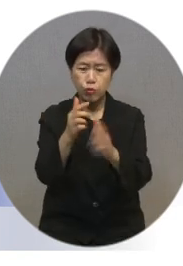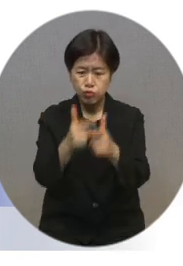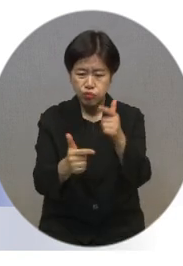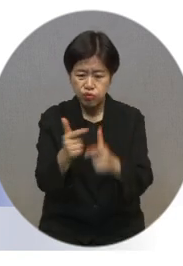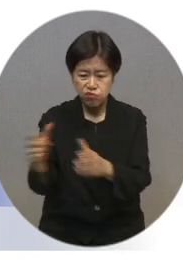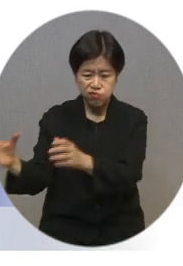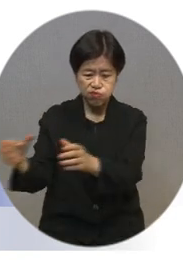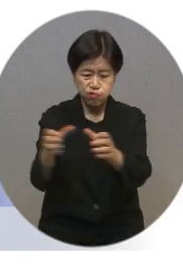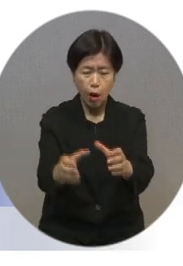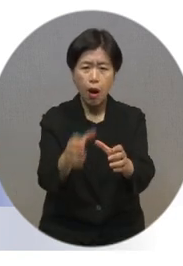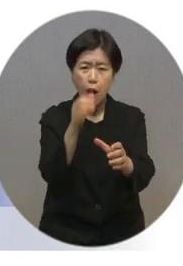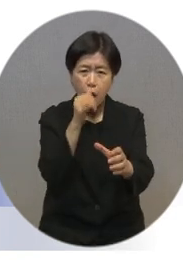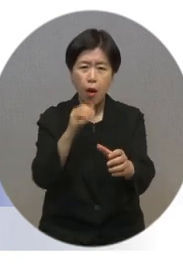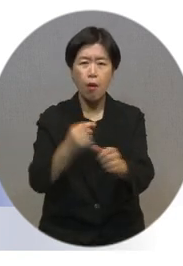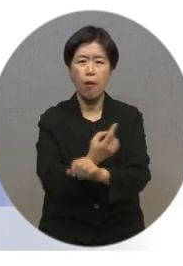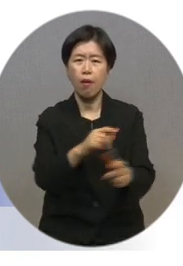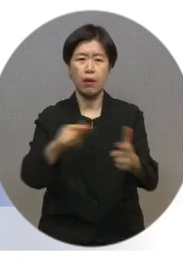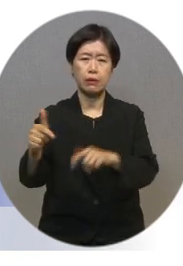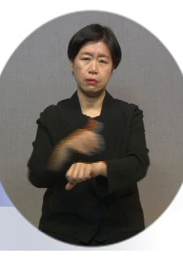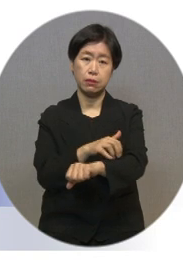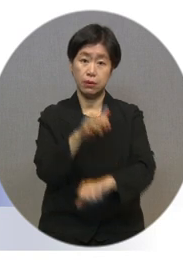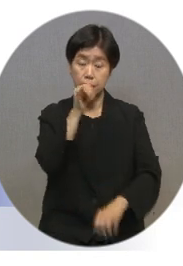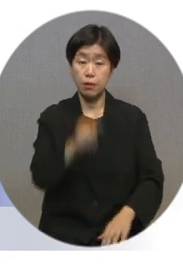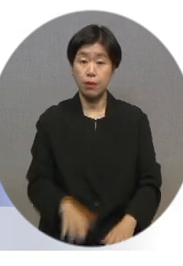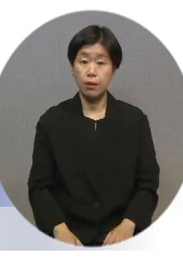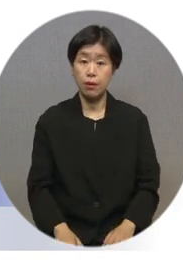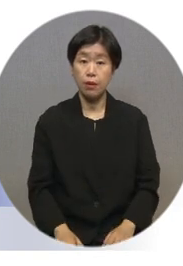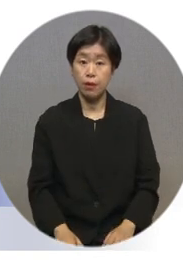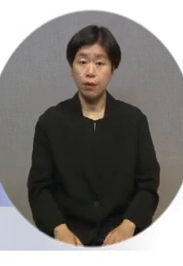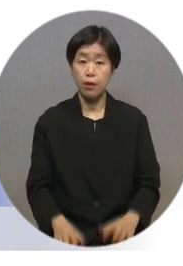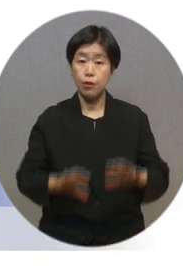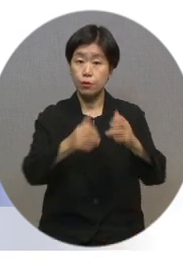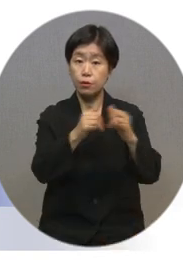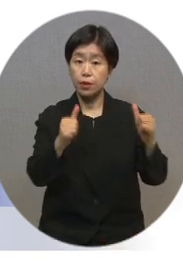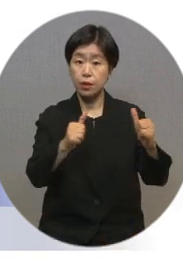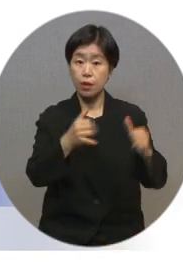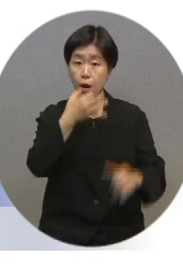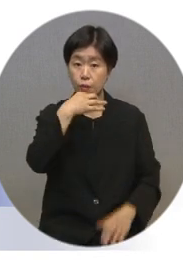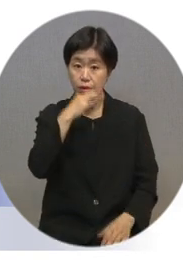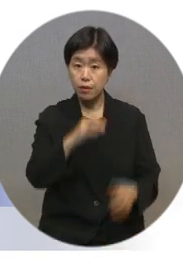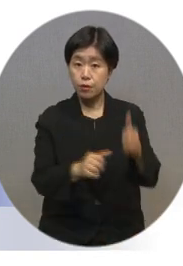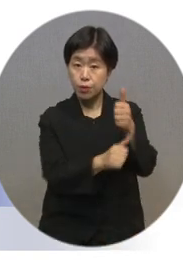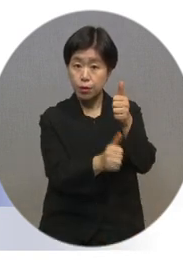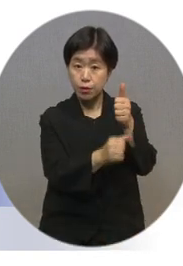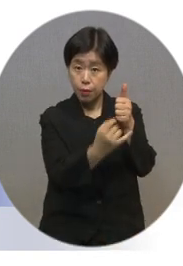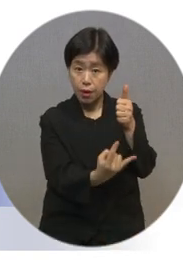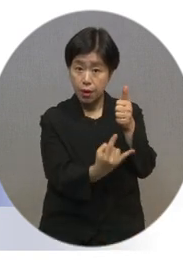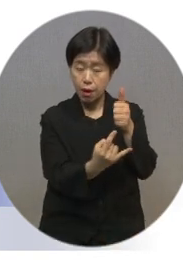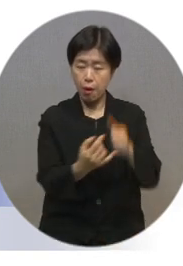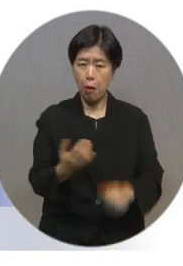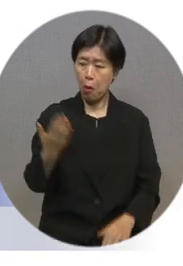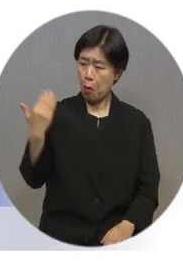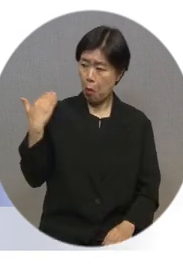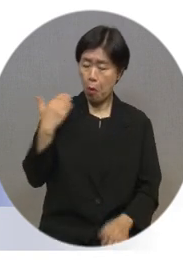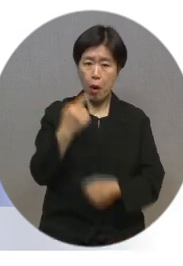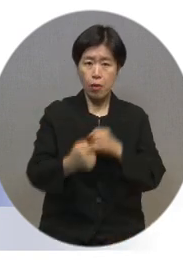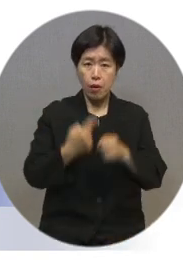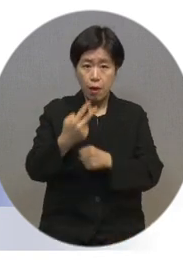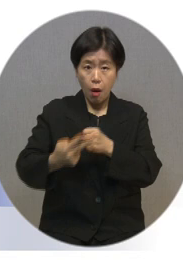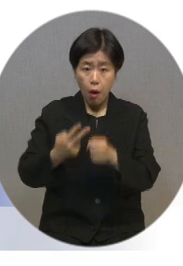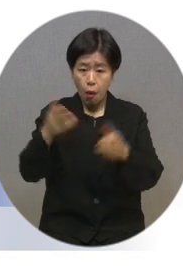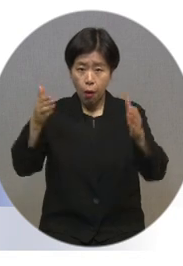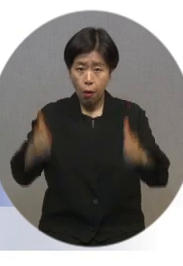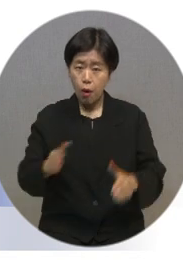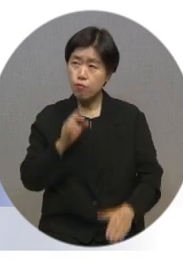등 여러 사례가 있었는데요 국민 권위 연회가 지난 2021년부터 지난해까지 의 민원 분석을